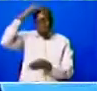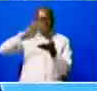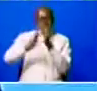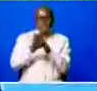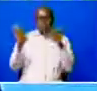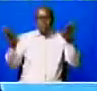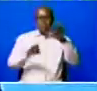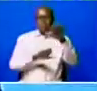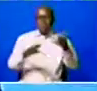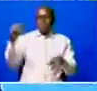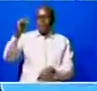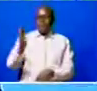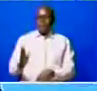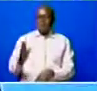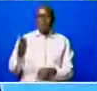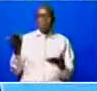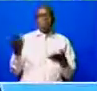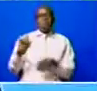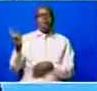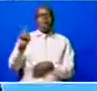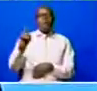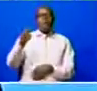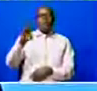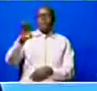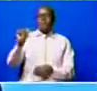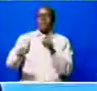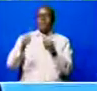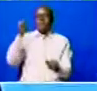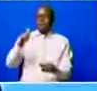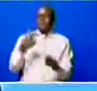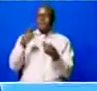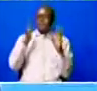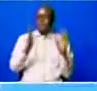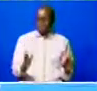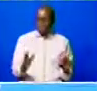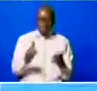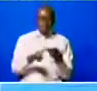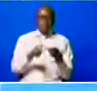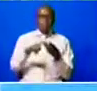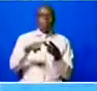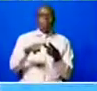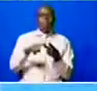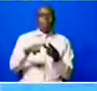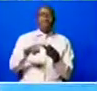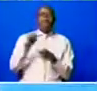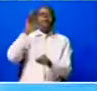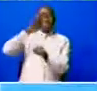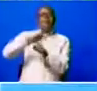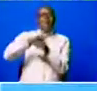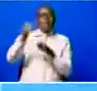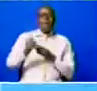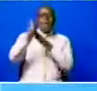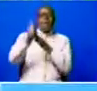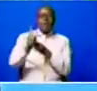imepingwa vikali na uongozi wa bunge la kaunti ya Nairobi. Speaker Beatrice Ailachi na viongozi ama na kiongozi wa wengi kwenye bunge